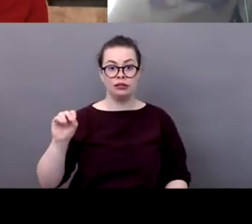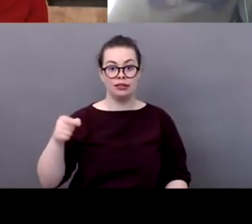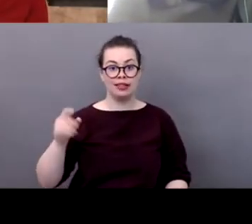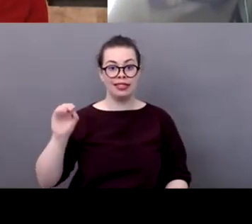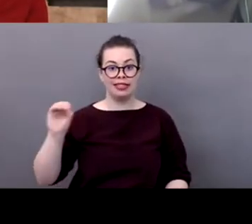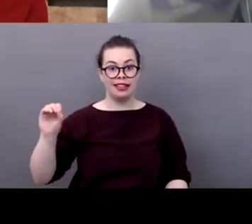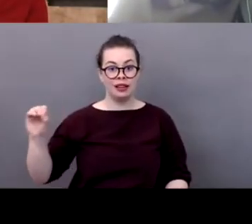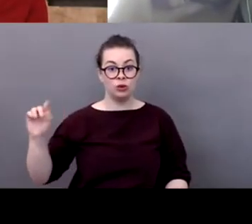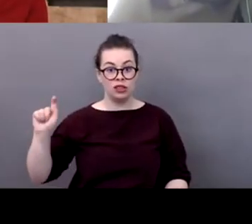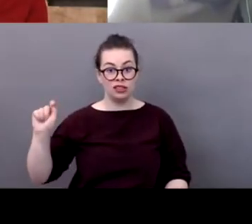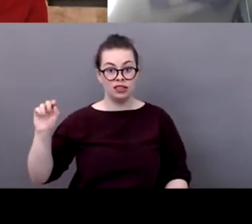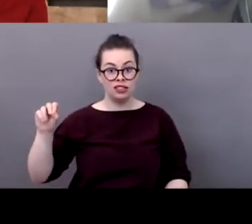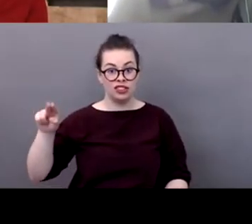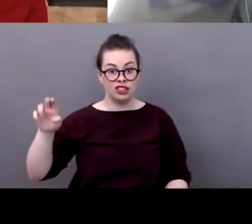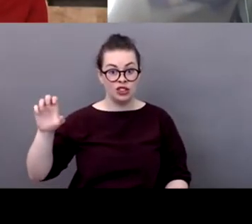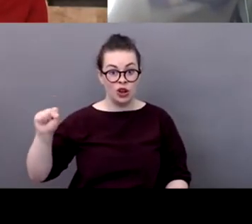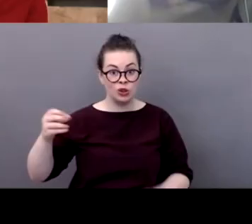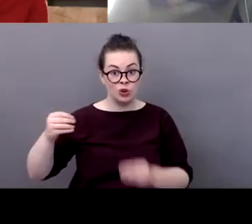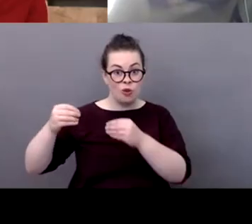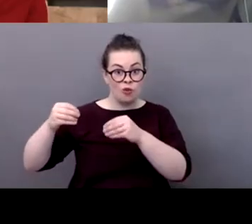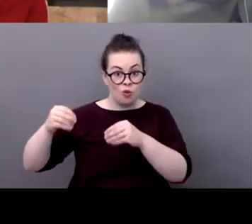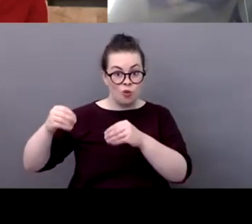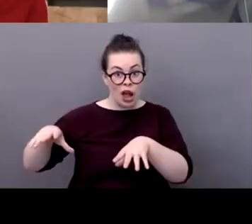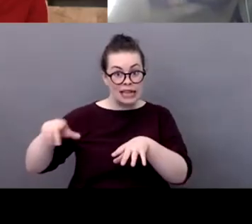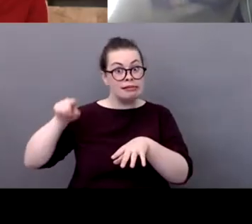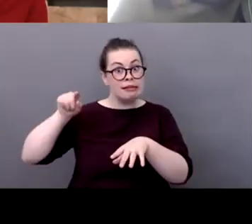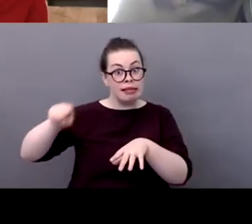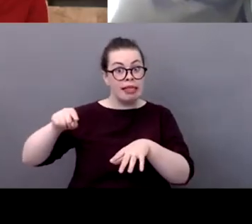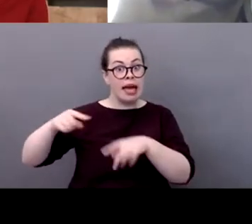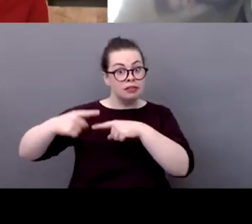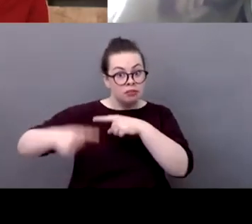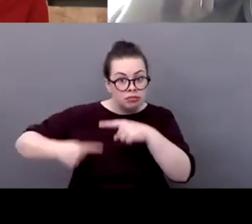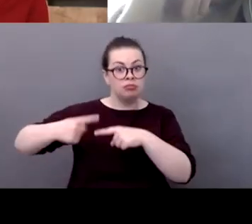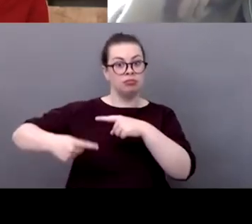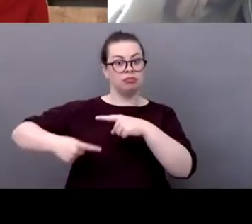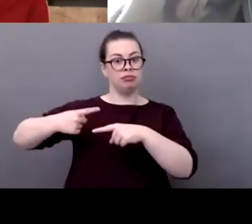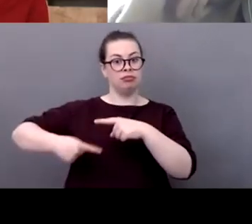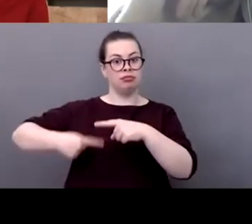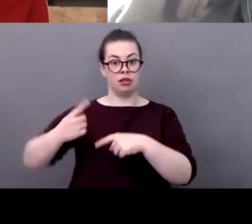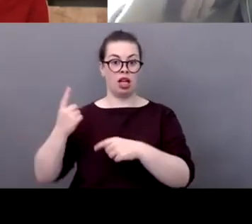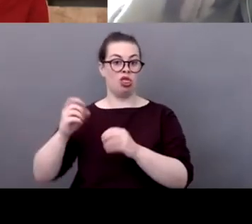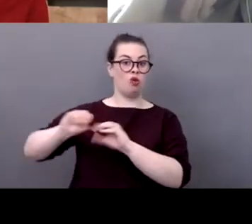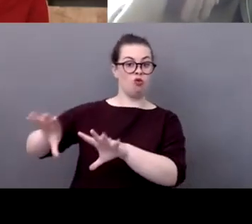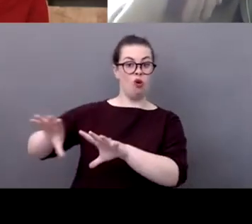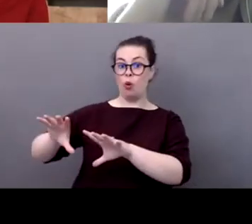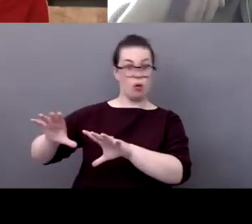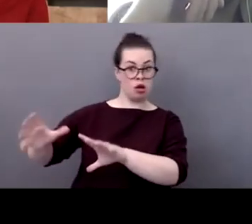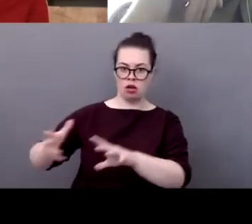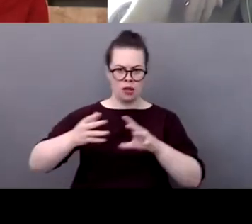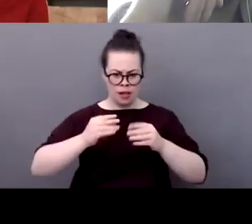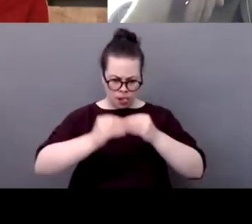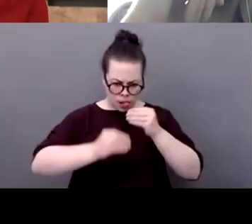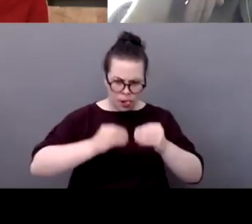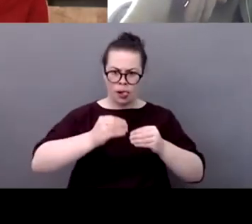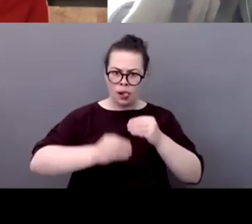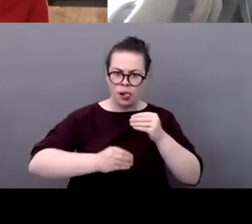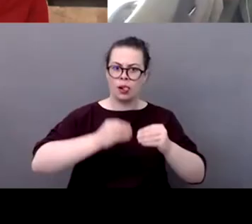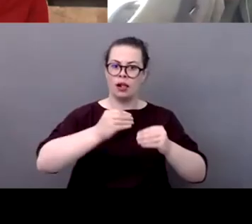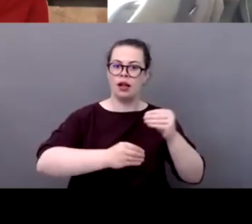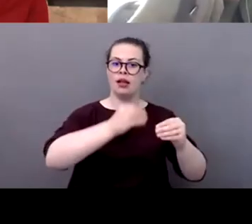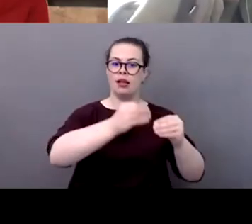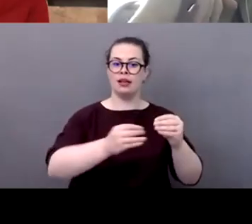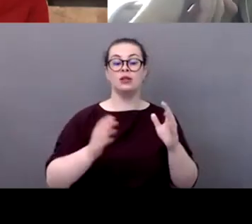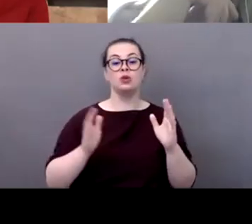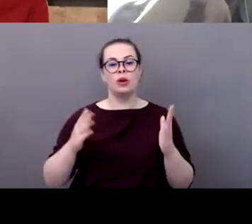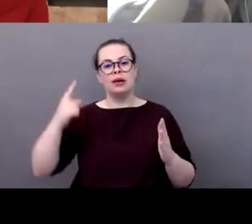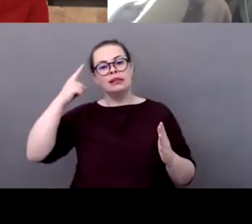rééquipe. Et donc, c'est repenser le mode, en fait, global de consommation dans le sport et essayer de proposer des alternatives. Donc, je